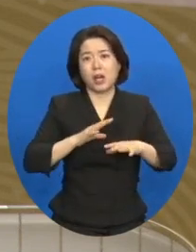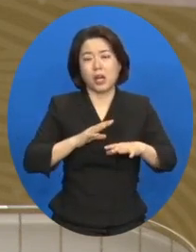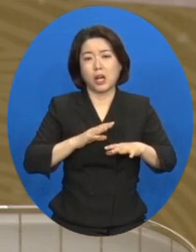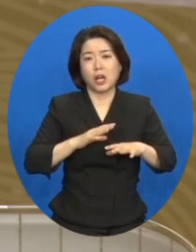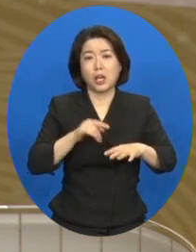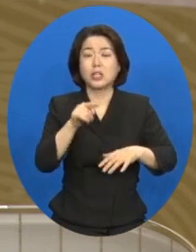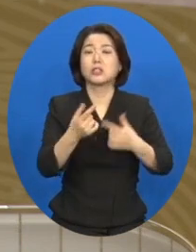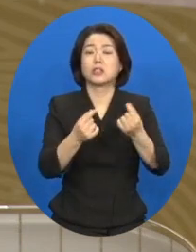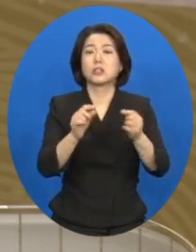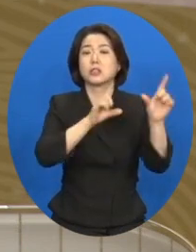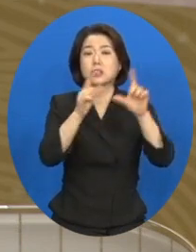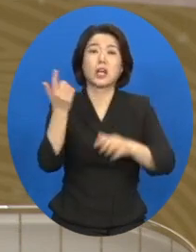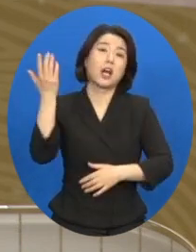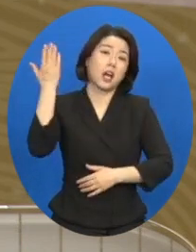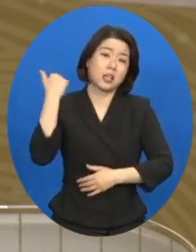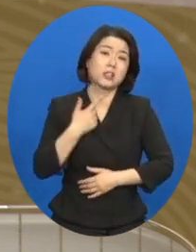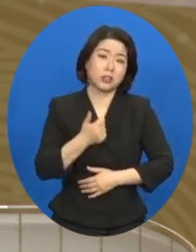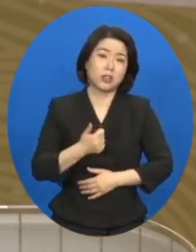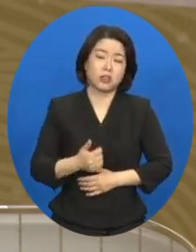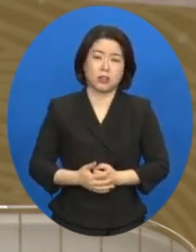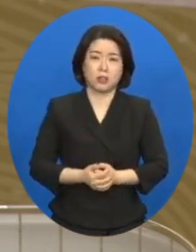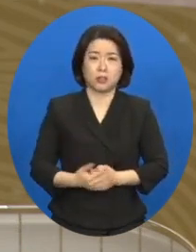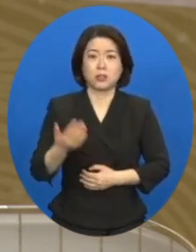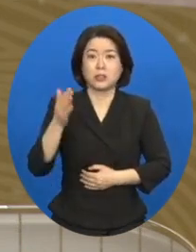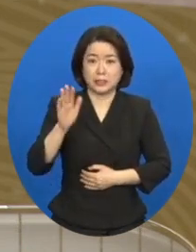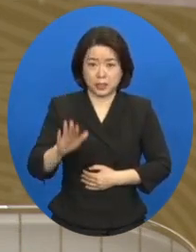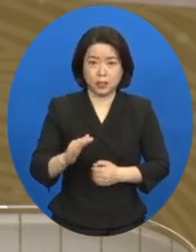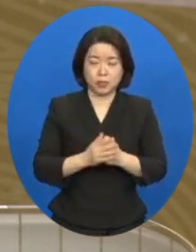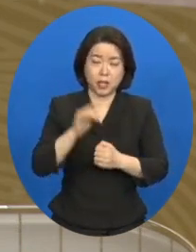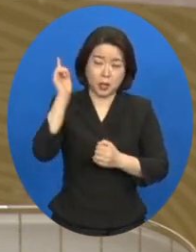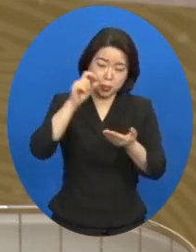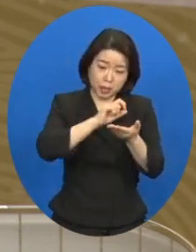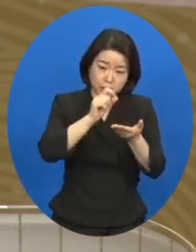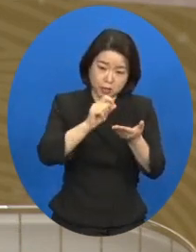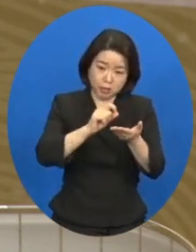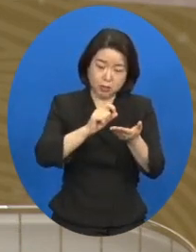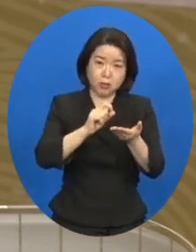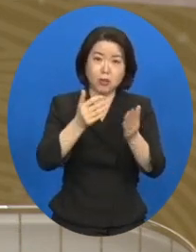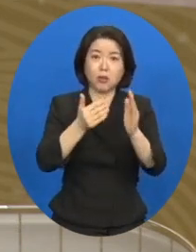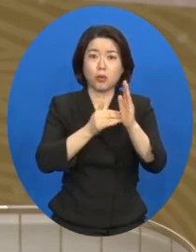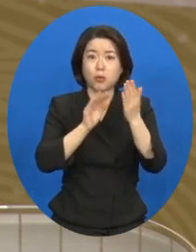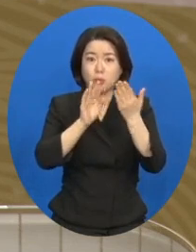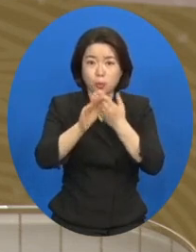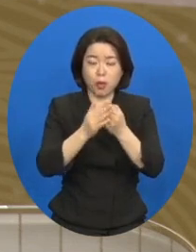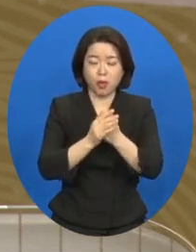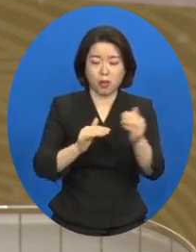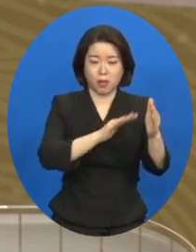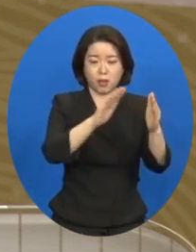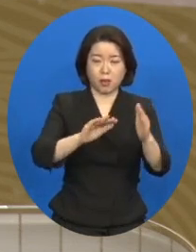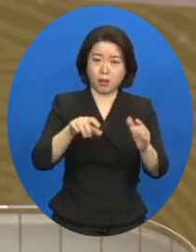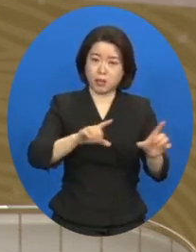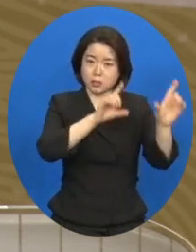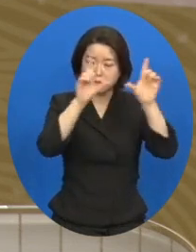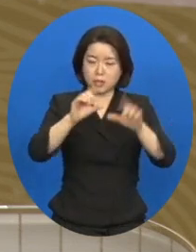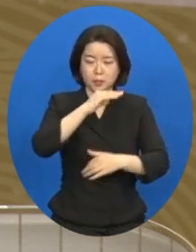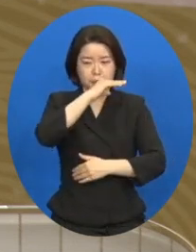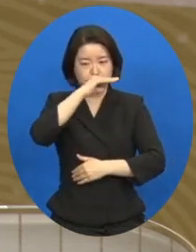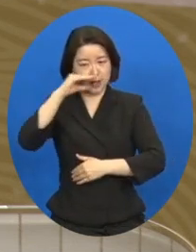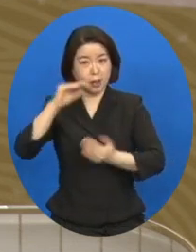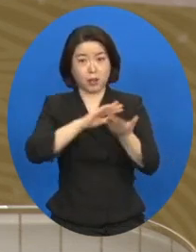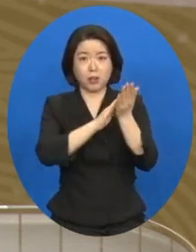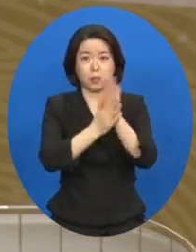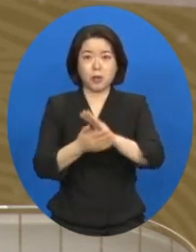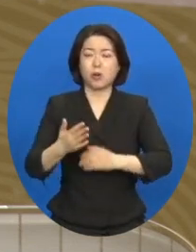솔직히 그렇게 살았습니다. 그런데 일기 쓰면서 가정생활이 반듯해지고